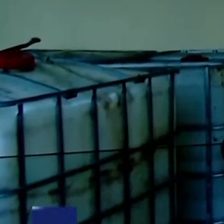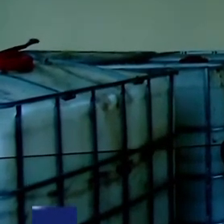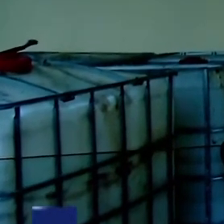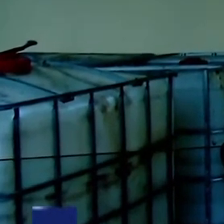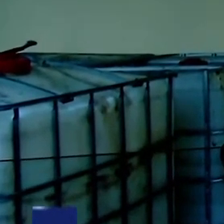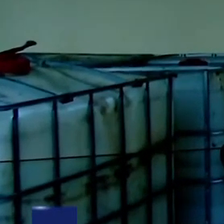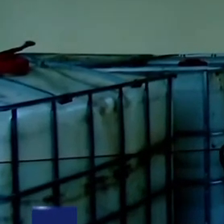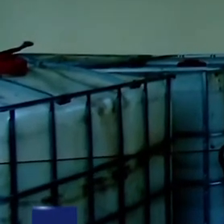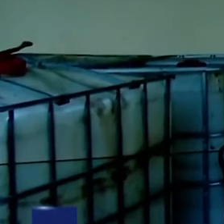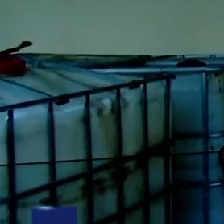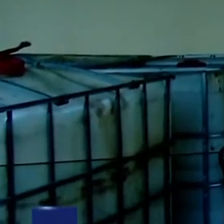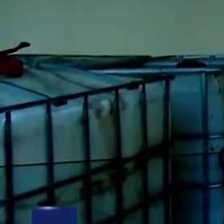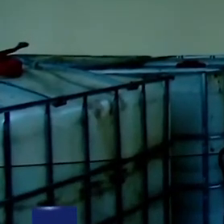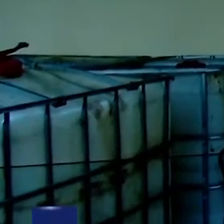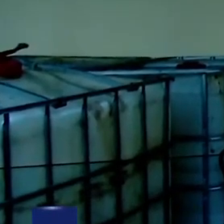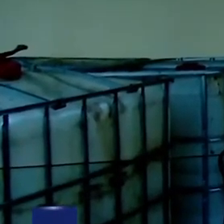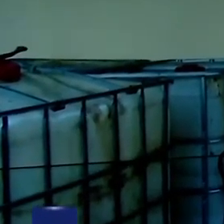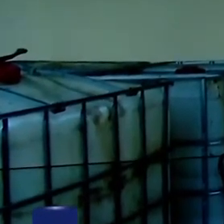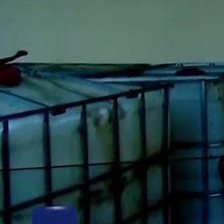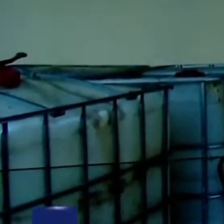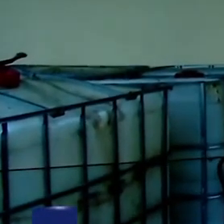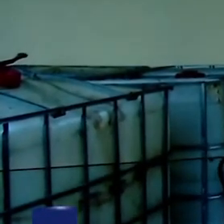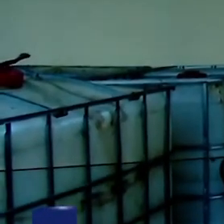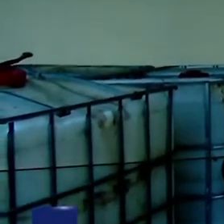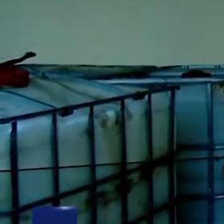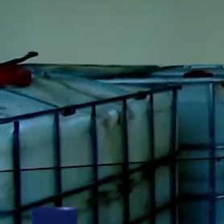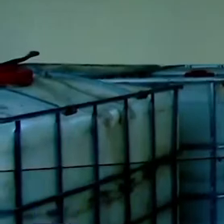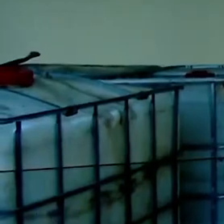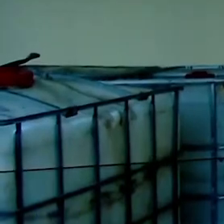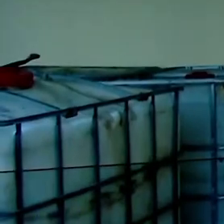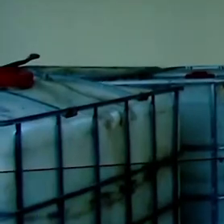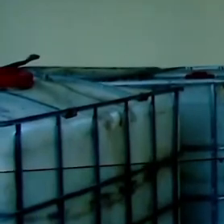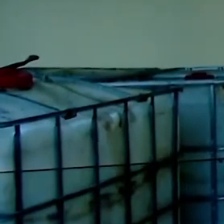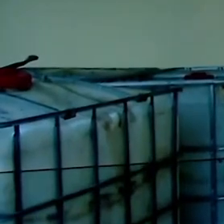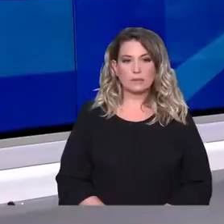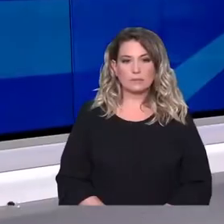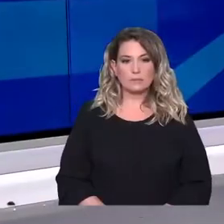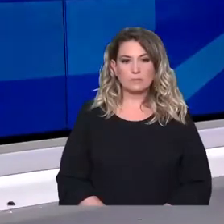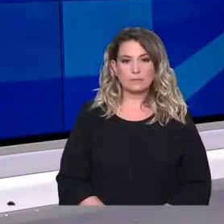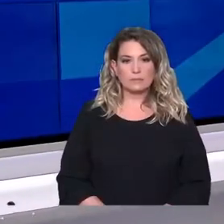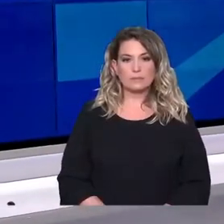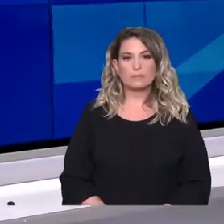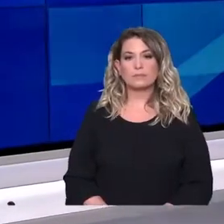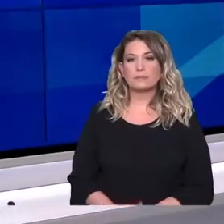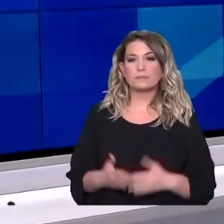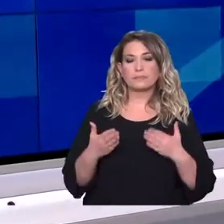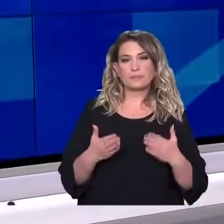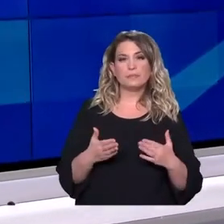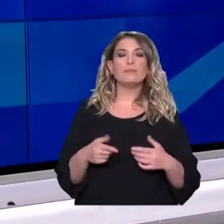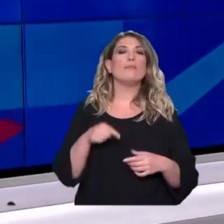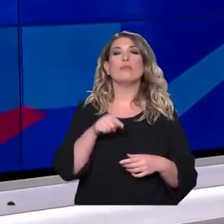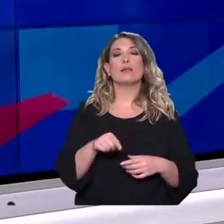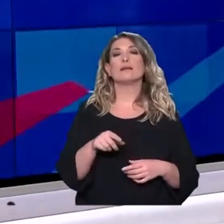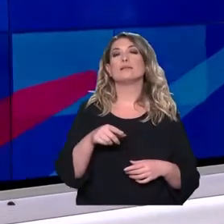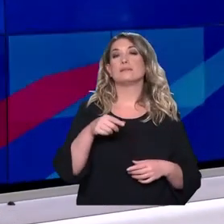και κάτι ακόμα. Θα μας το αποκαλύψει ο Θέμης όλο αυτό το θέμα σε 3 λεπτά από τώρα. 27ο απόγευμα του Φεβρουαρίου